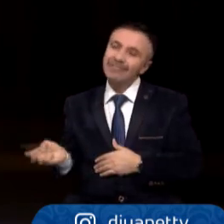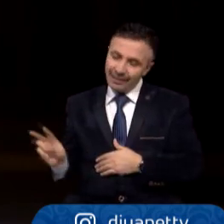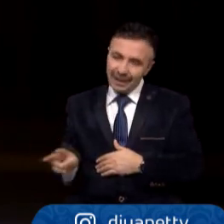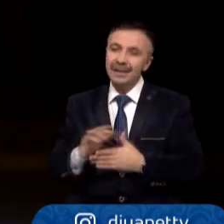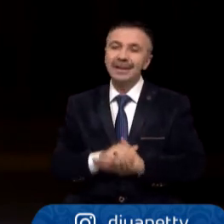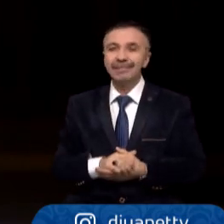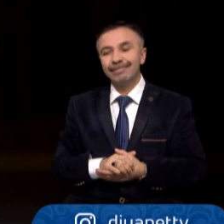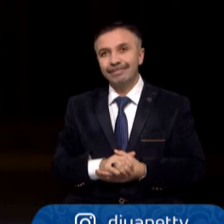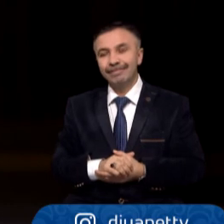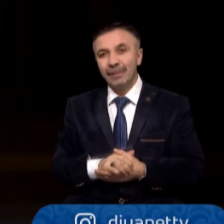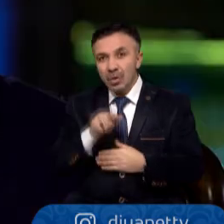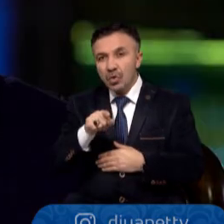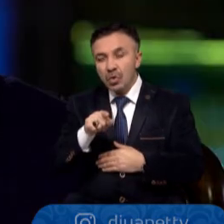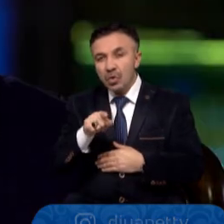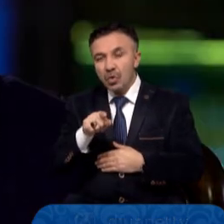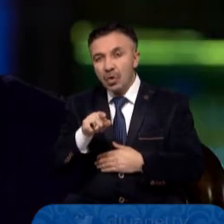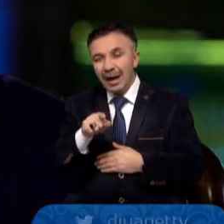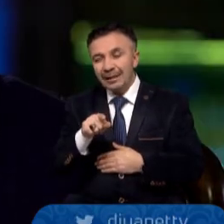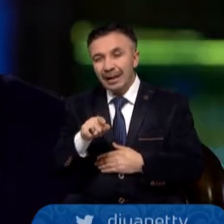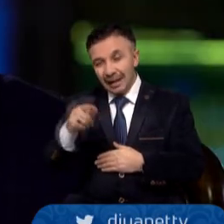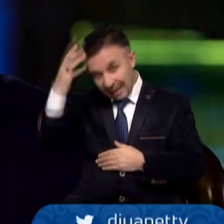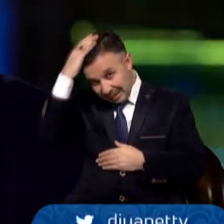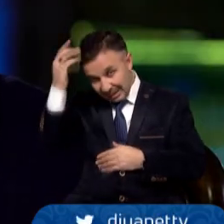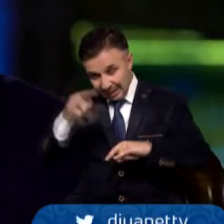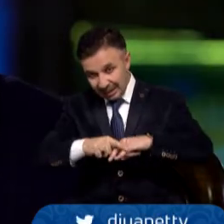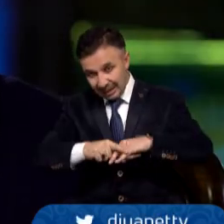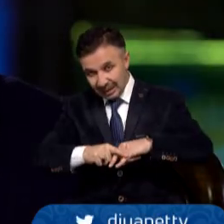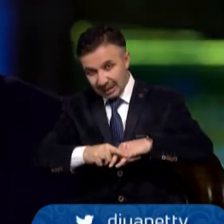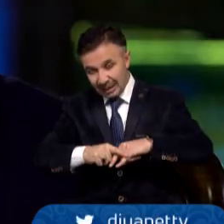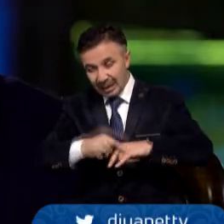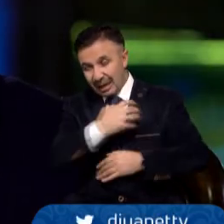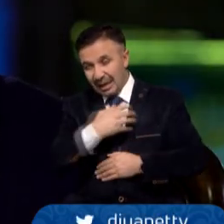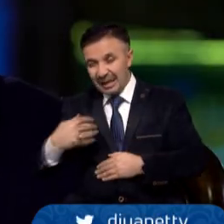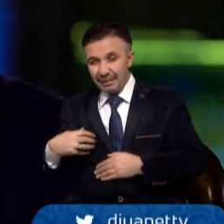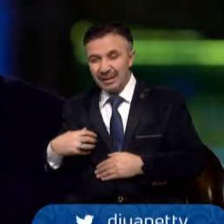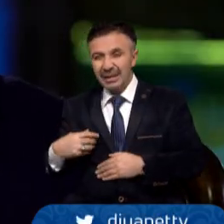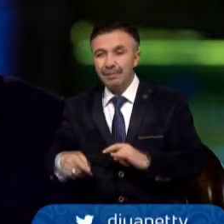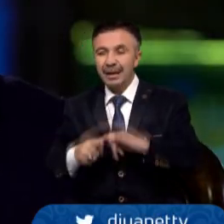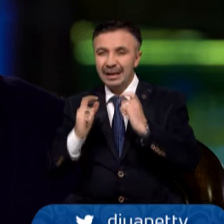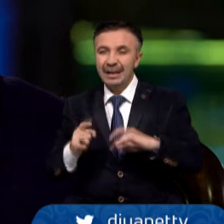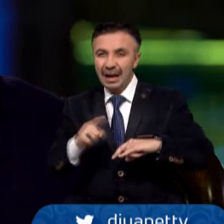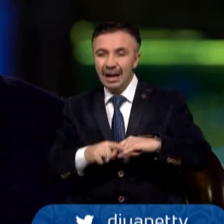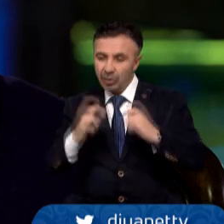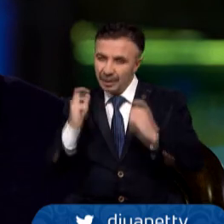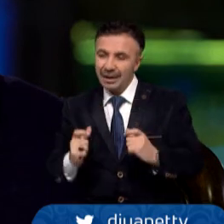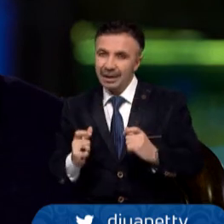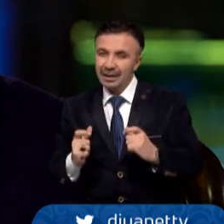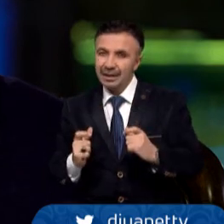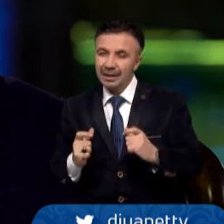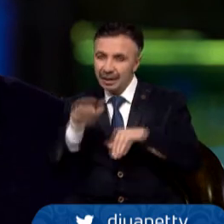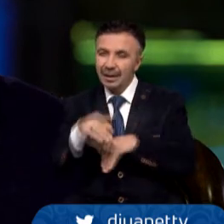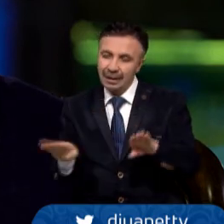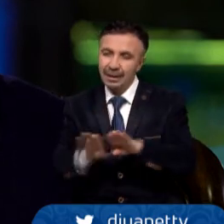Mekke'de vefat etti Evet şu anda Hatice annemiz Mekke'de Hacı mezarlığına